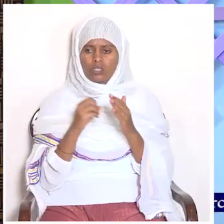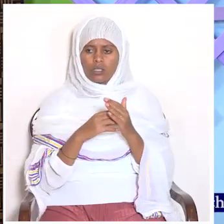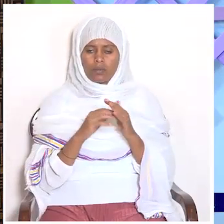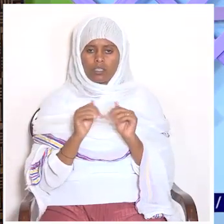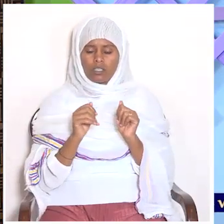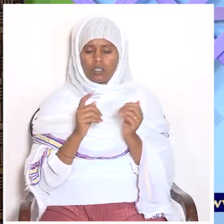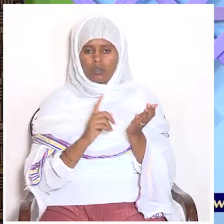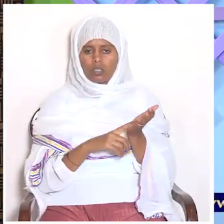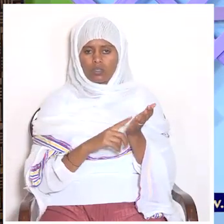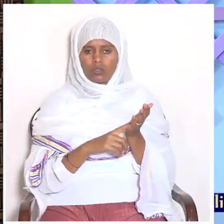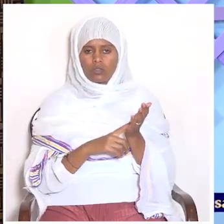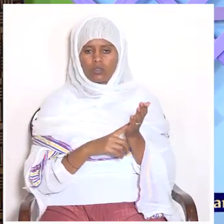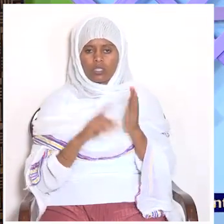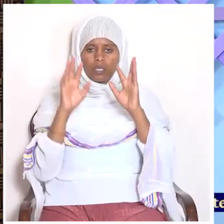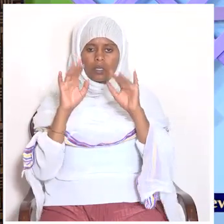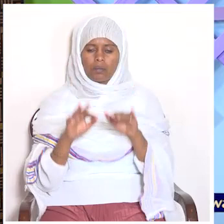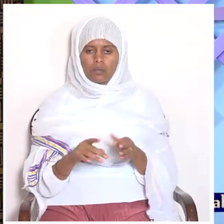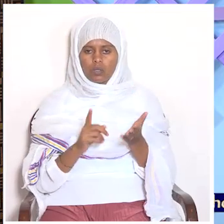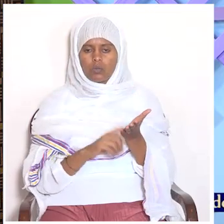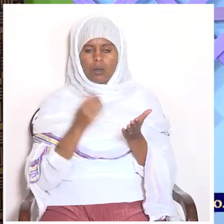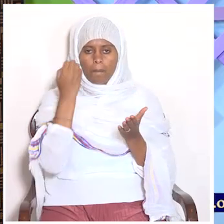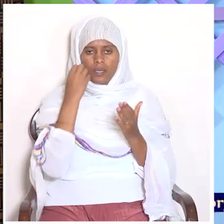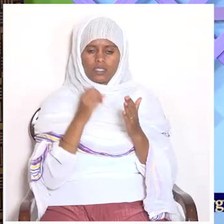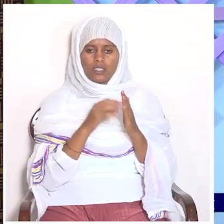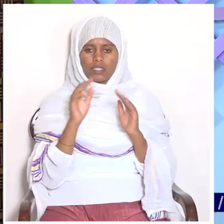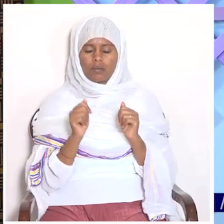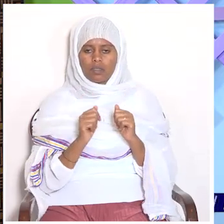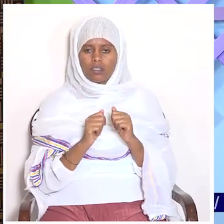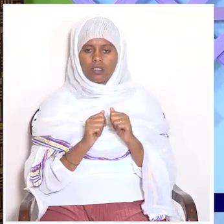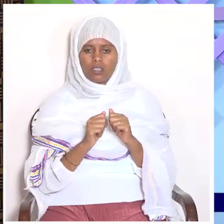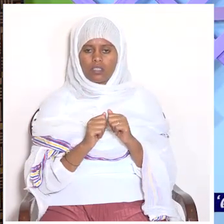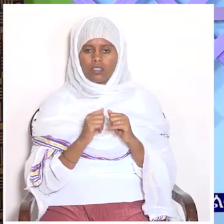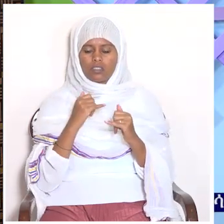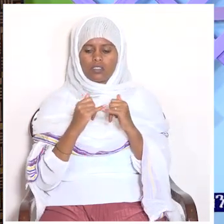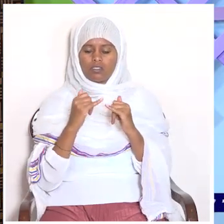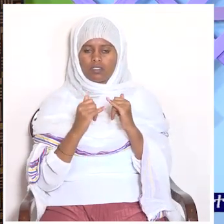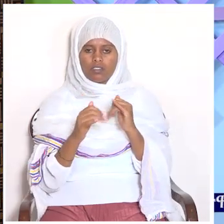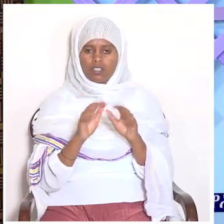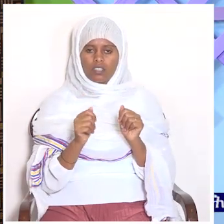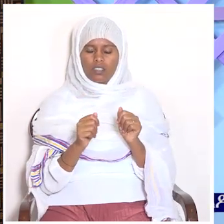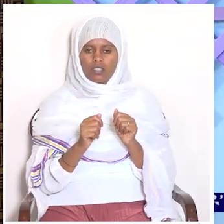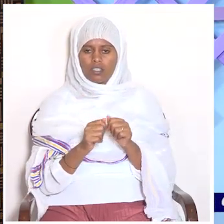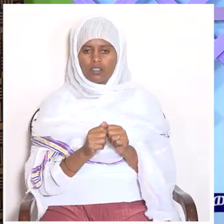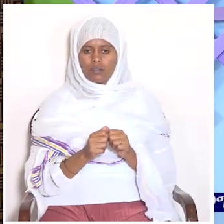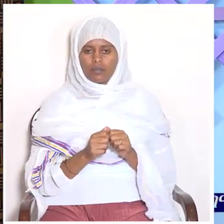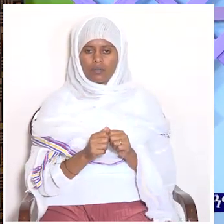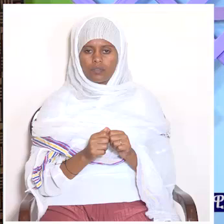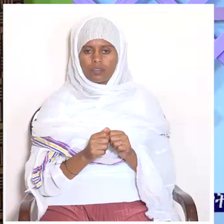برا زمانو ورحاتو ورحة كرمتي ورحة ما يسلزنا برا إنه وسن وسن جرا